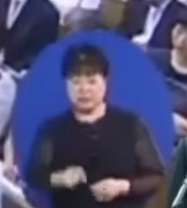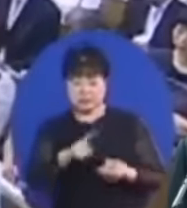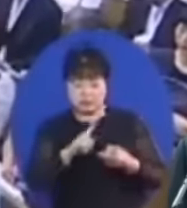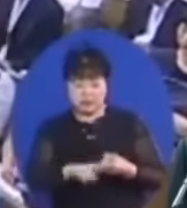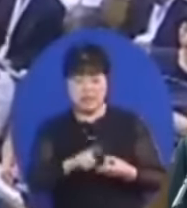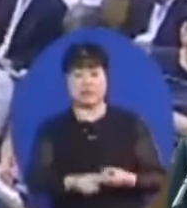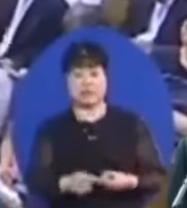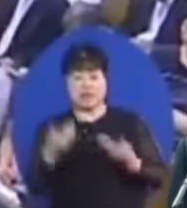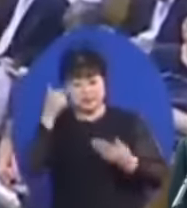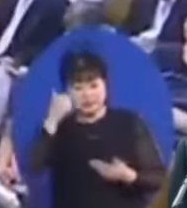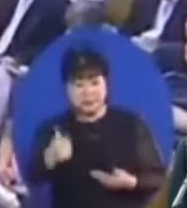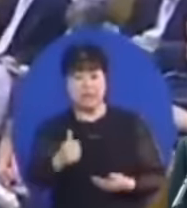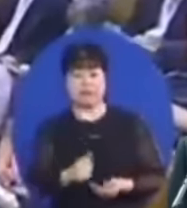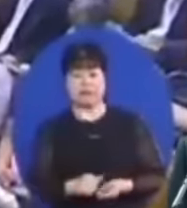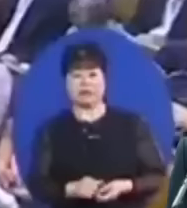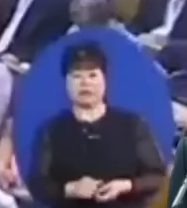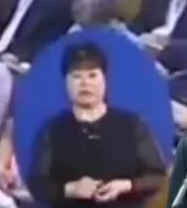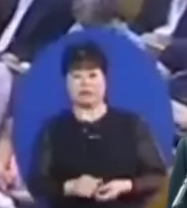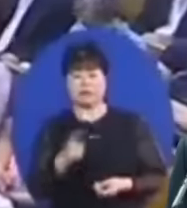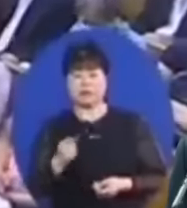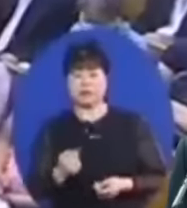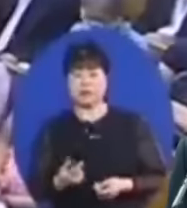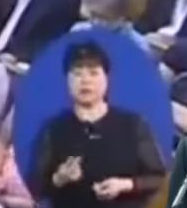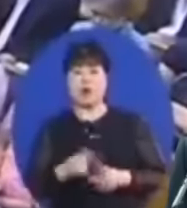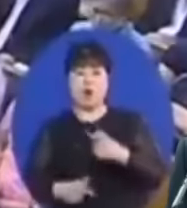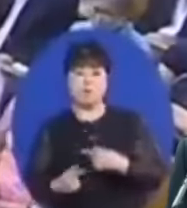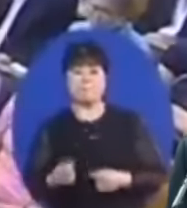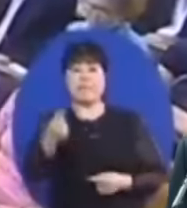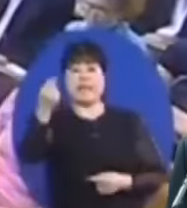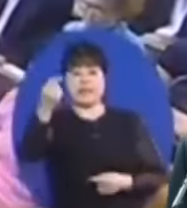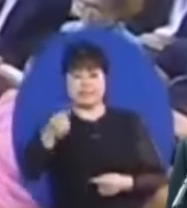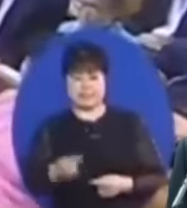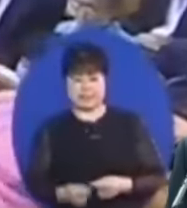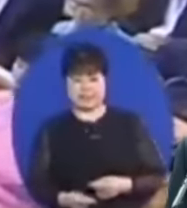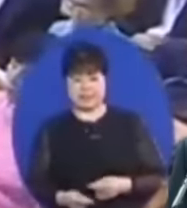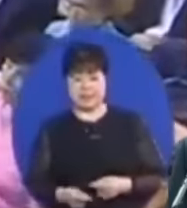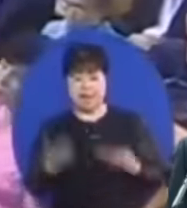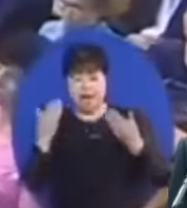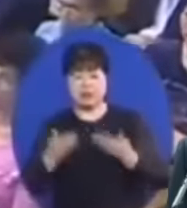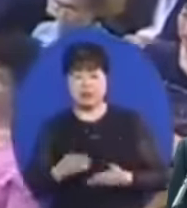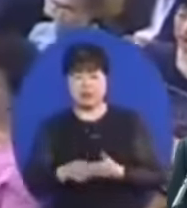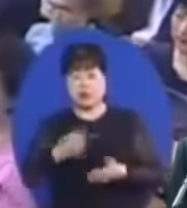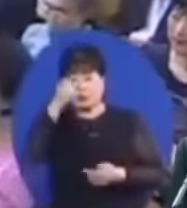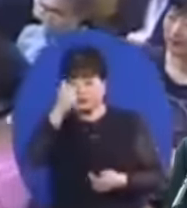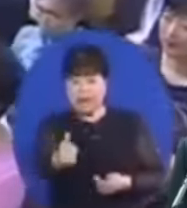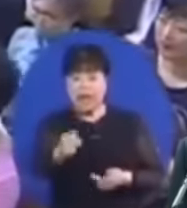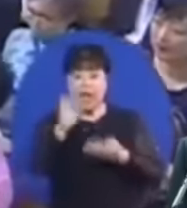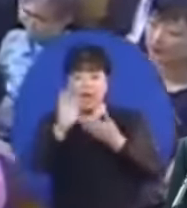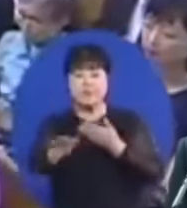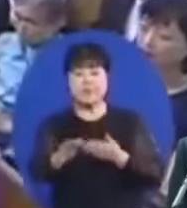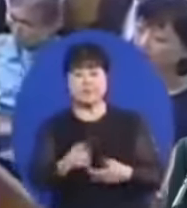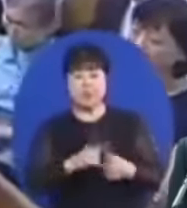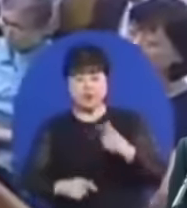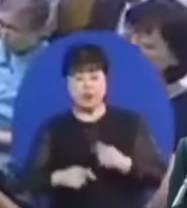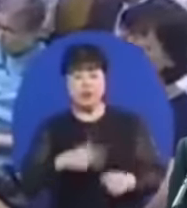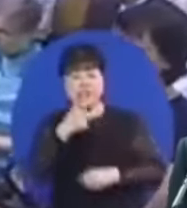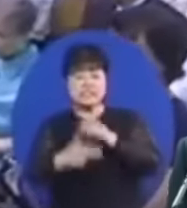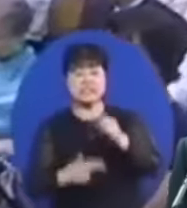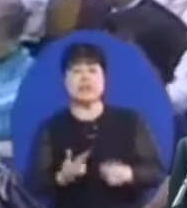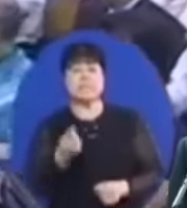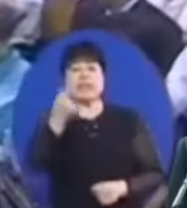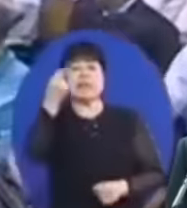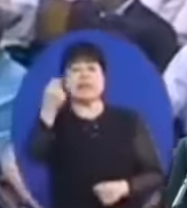그는 학장이 된 것은 그의 계획보다 11년이 앞당겨졌고 한남대학교 총장이 된 것은 미래 이력서보다 7년